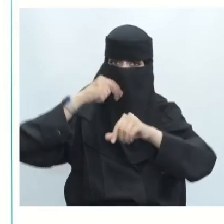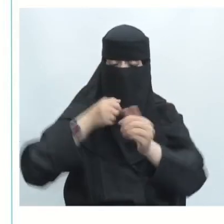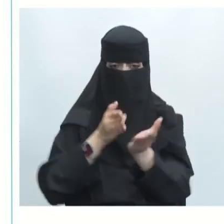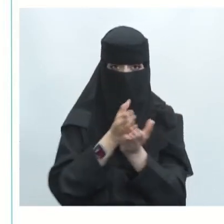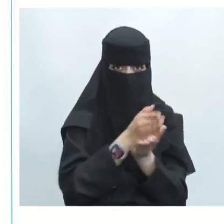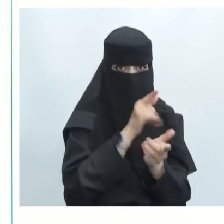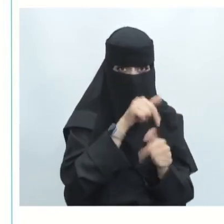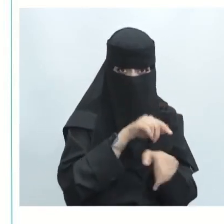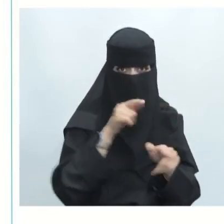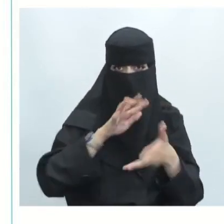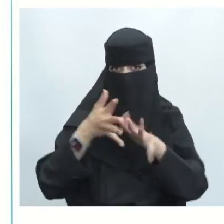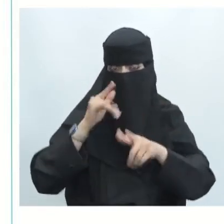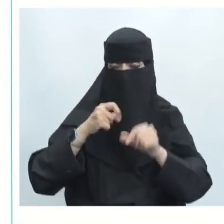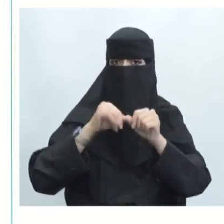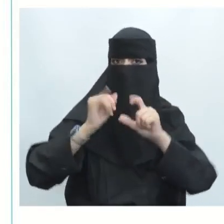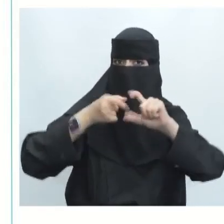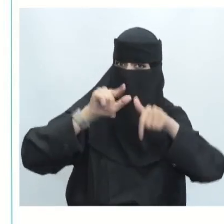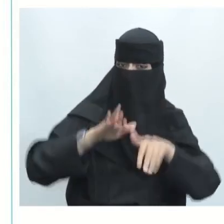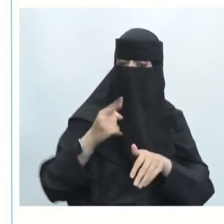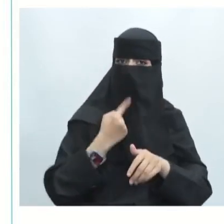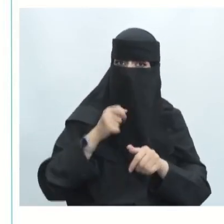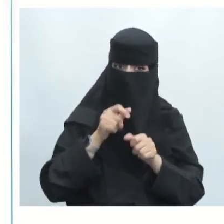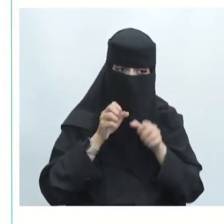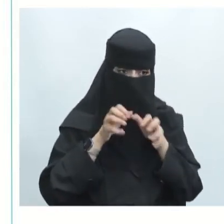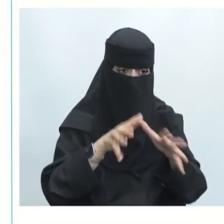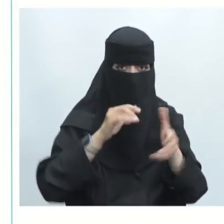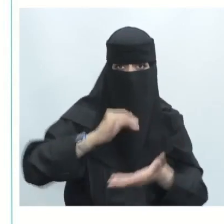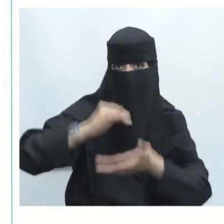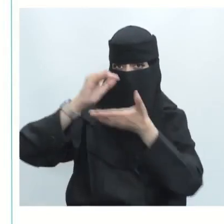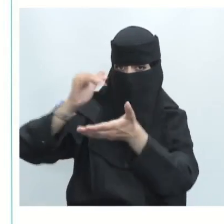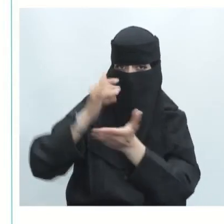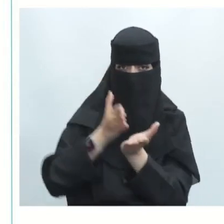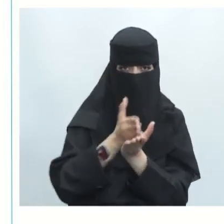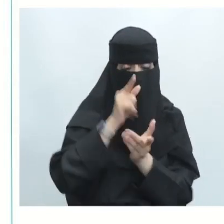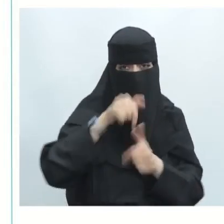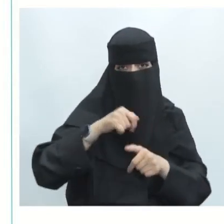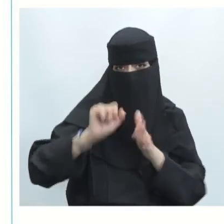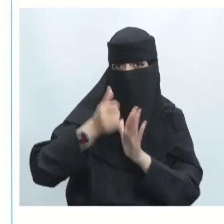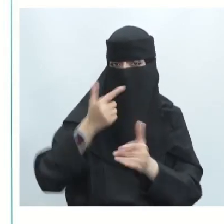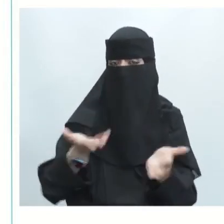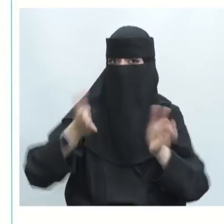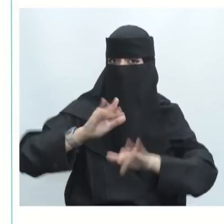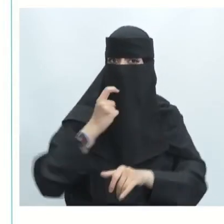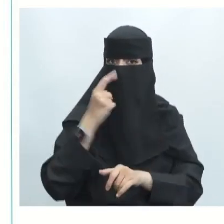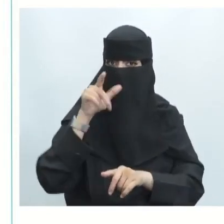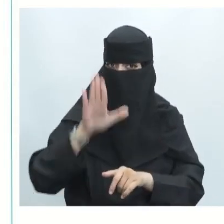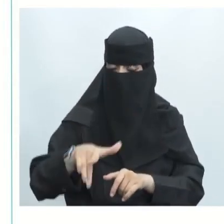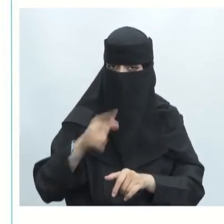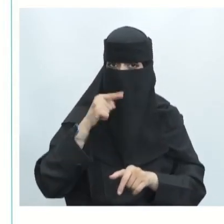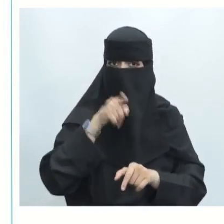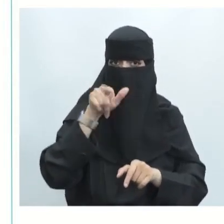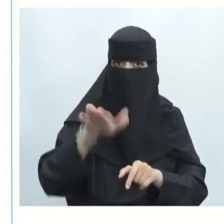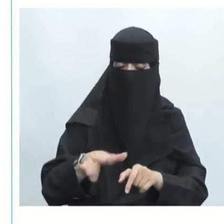منتجات قد يكون منظمه ترغب في اطلاق منتج جديد او خط منتجات جديد اكثر من عام وبالتالي